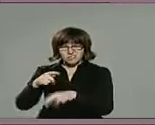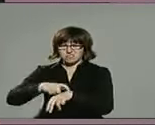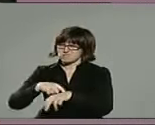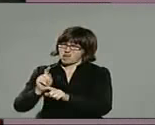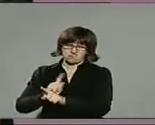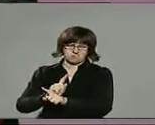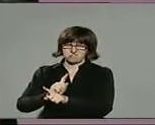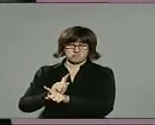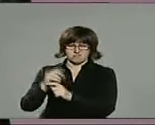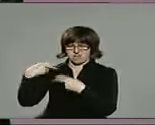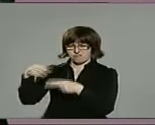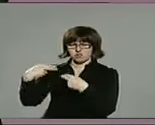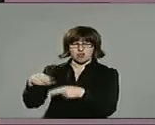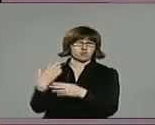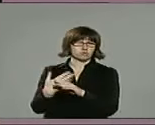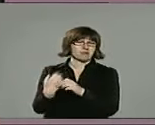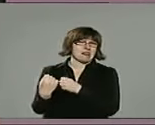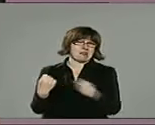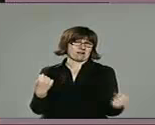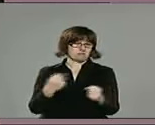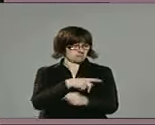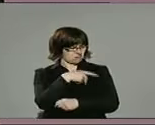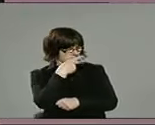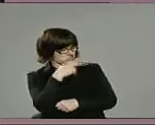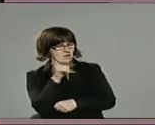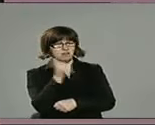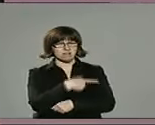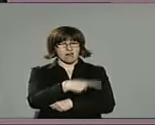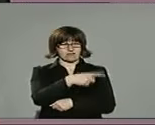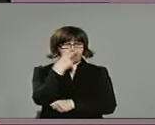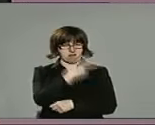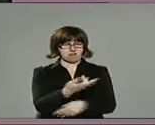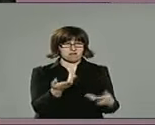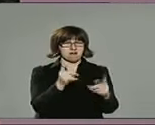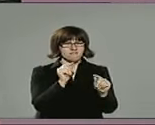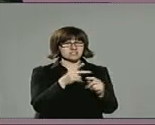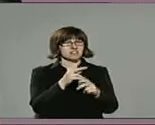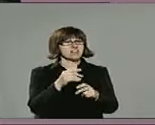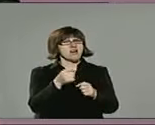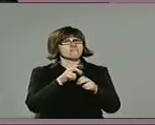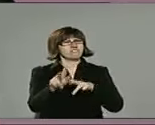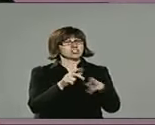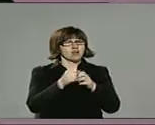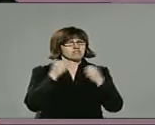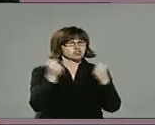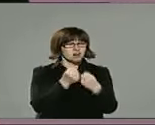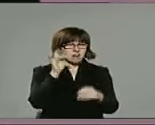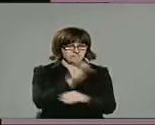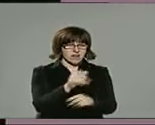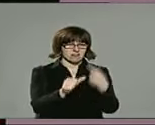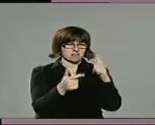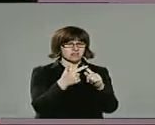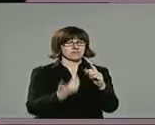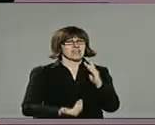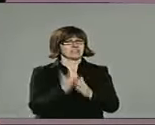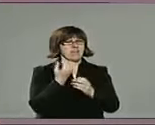um den Antworten der Linken nachzulaufen. Die hat auch keine auf die Zeitenwende, weil man die wirtschaftliche Staatsfeindlichkeit der